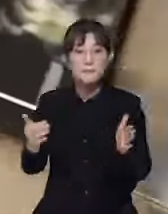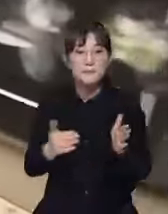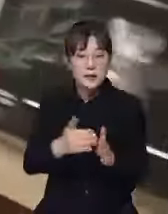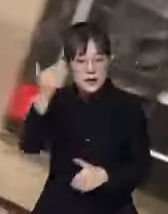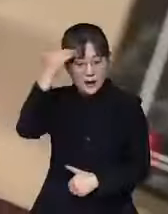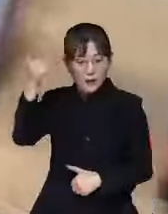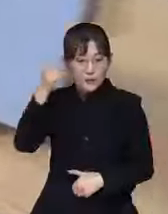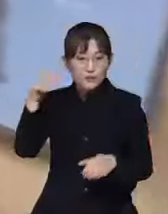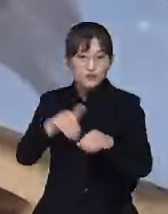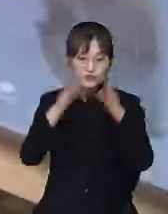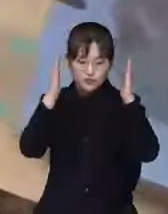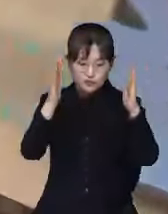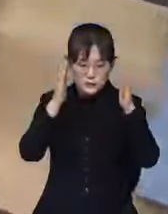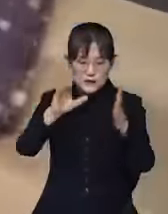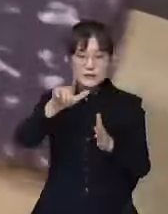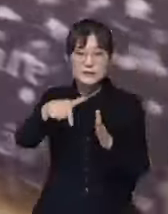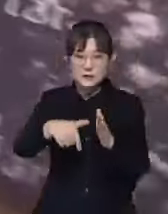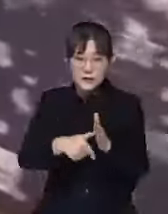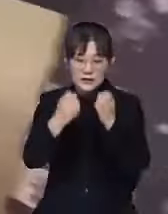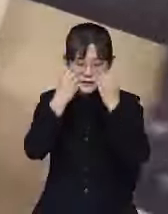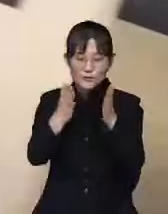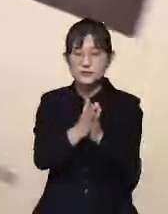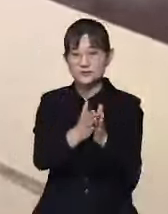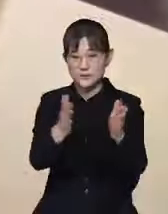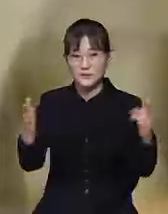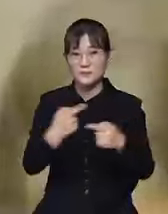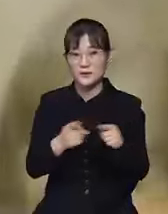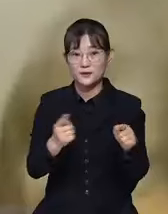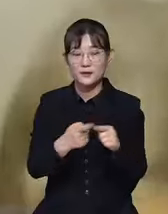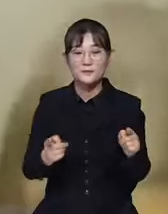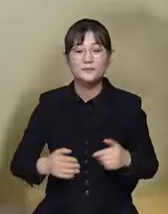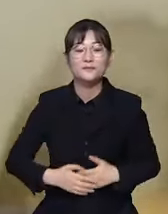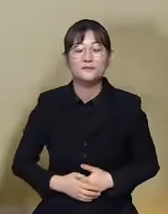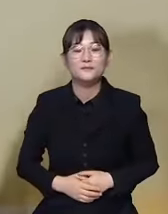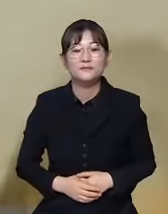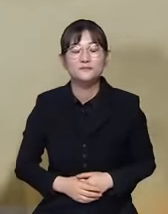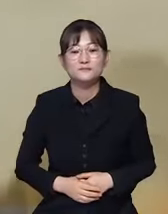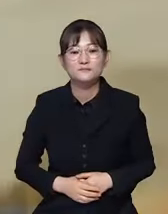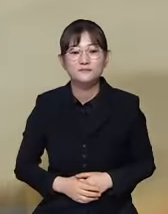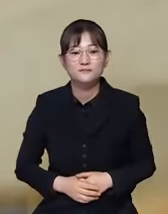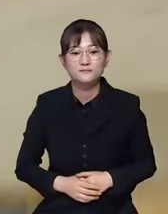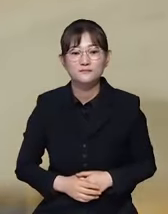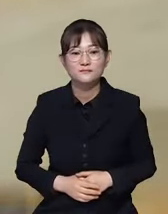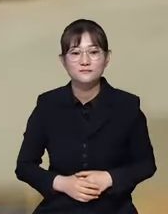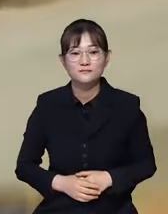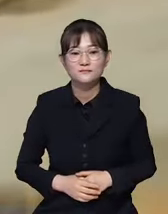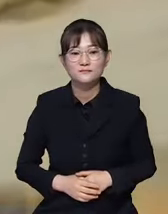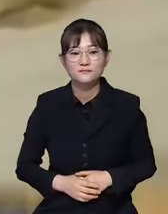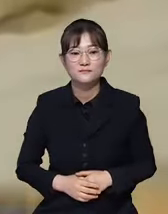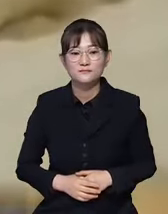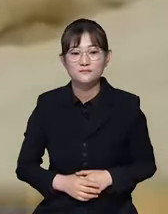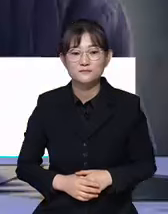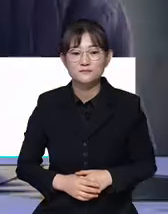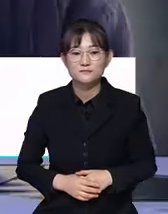한국문학의 지이 더 어졌다는니다 KBC 김재현입니다